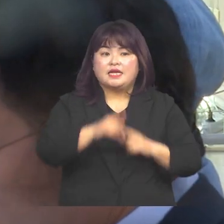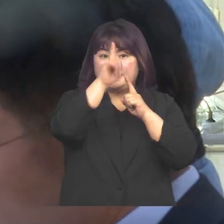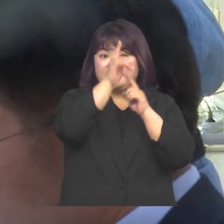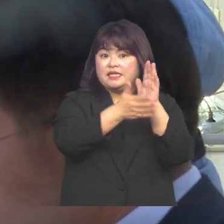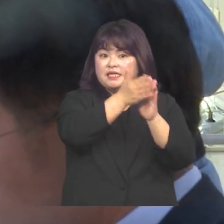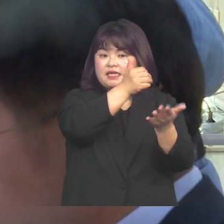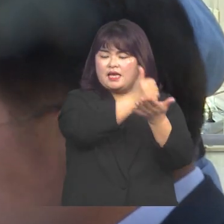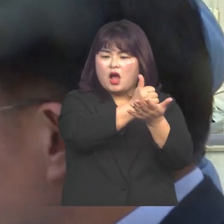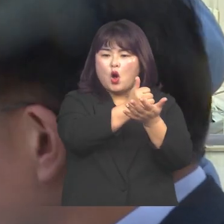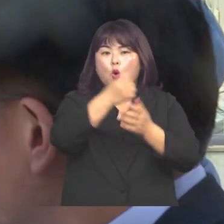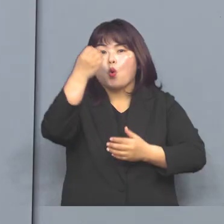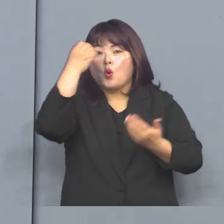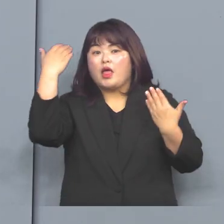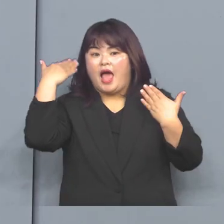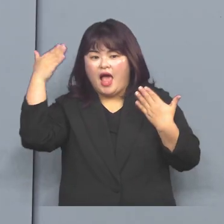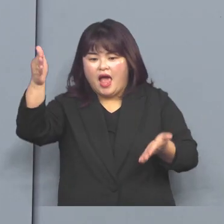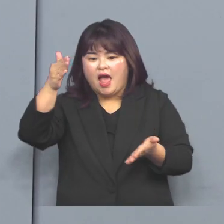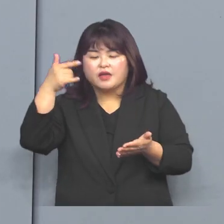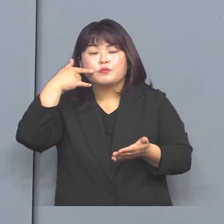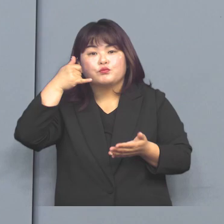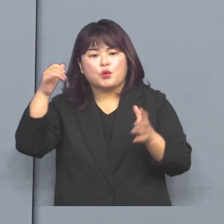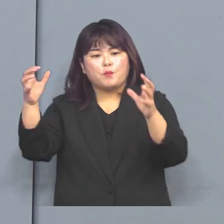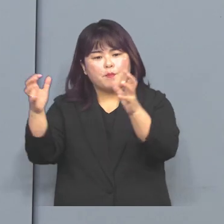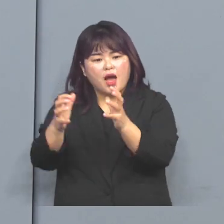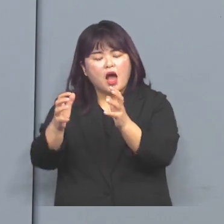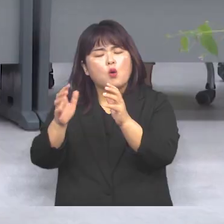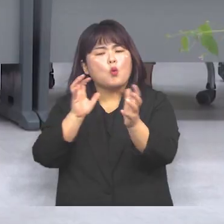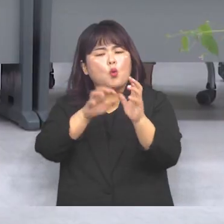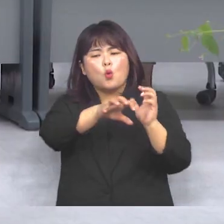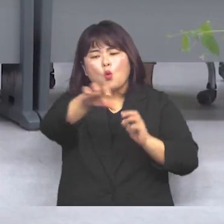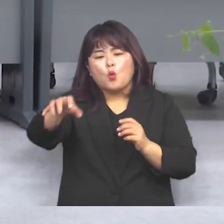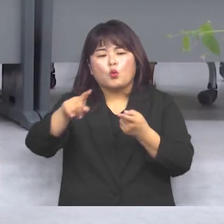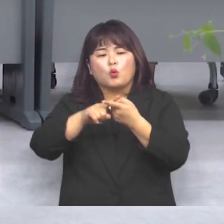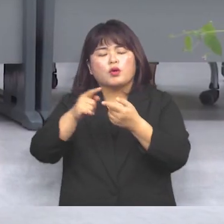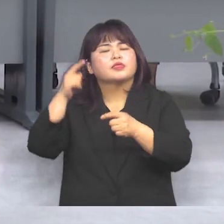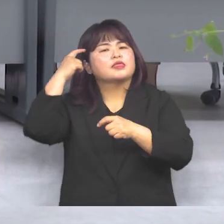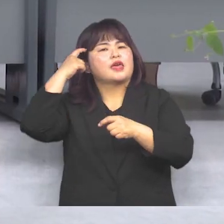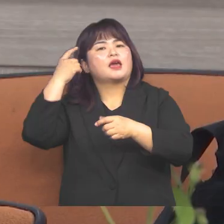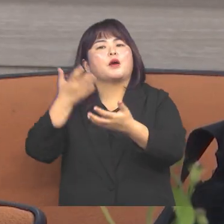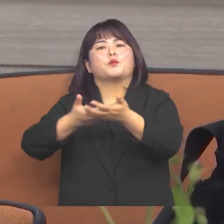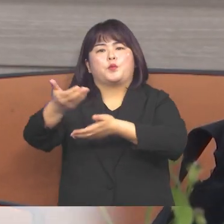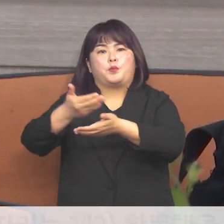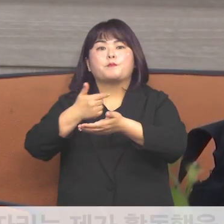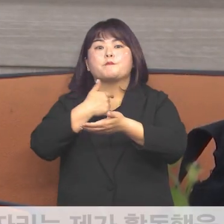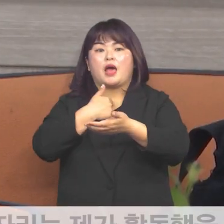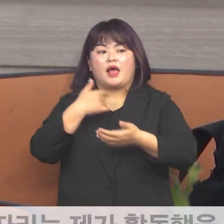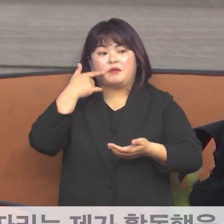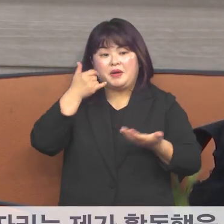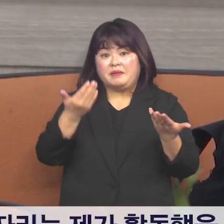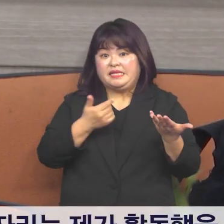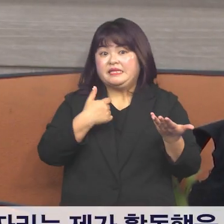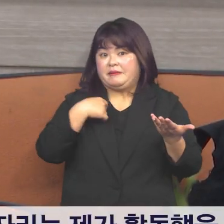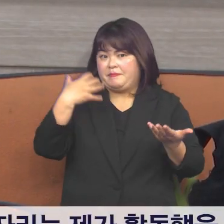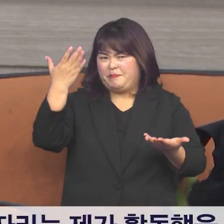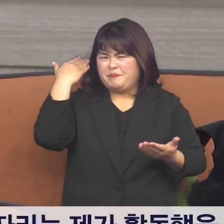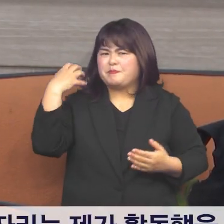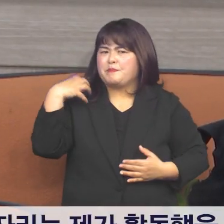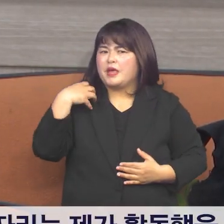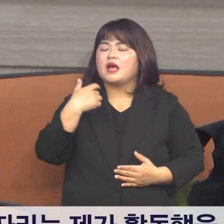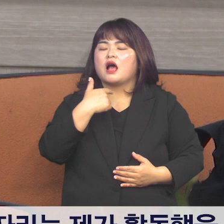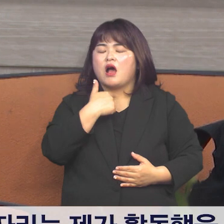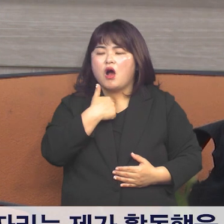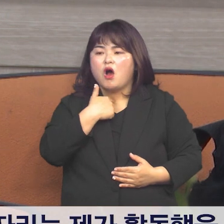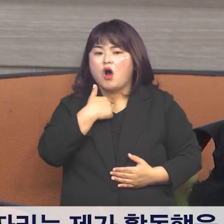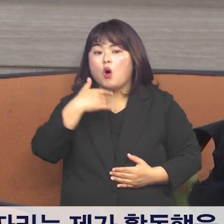시장은 고등학교 학부모를 만나 학교별 현안 해결책 등에 대해 의견을 교환했습니다. 저도 학부모의 일을 했지만 이렇게